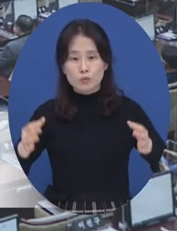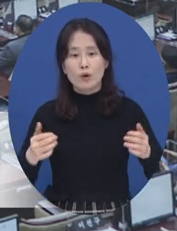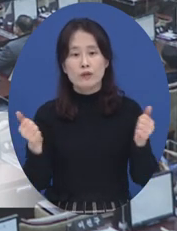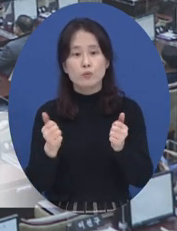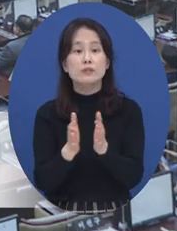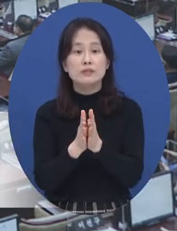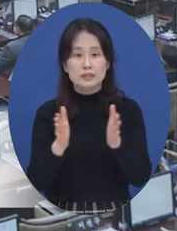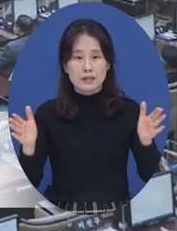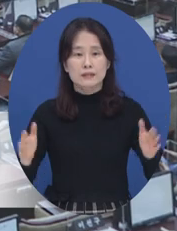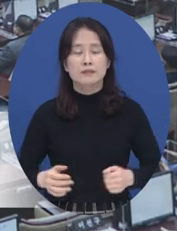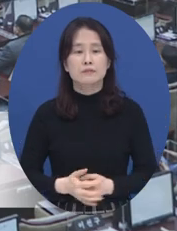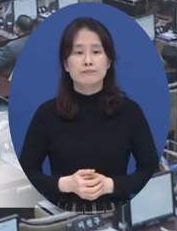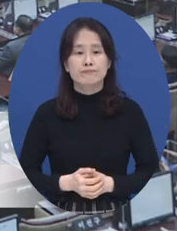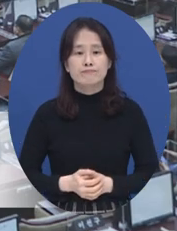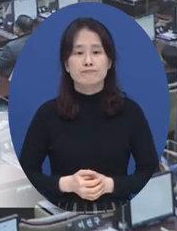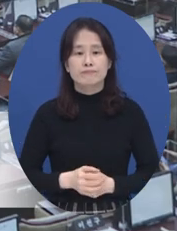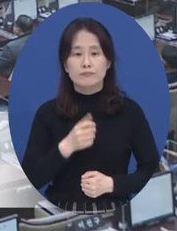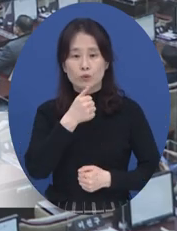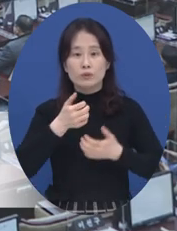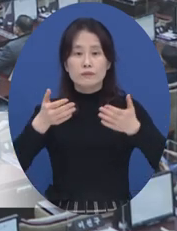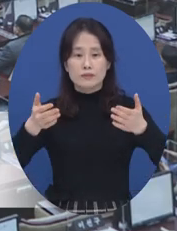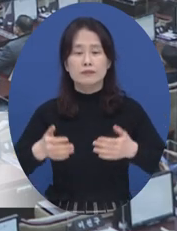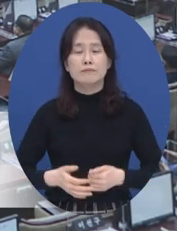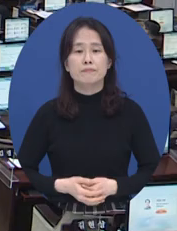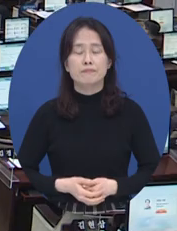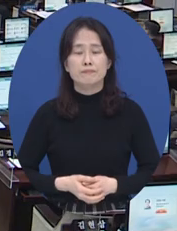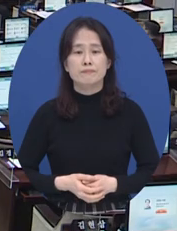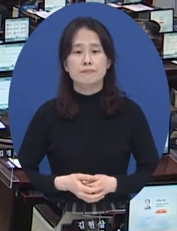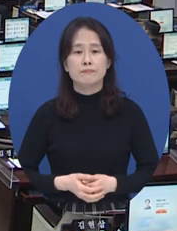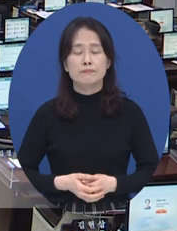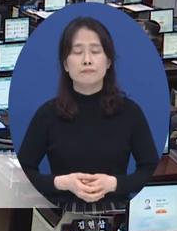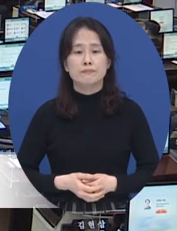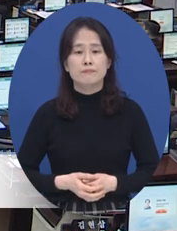일정에 들어갔습니다. 최지연 기자입니다.